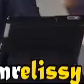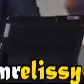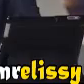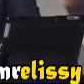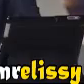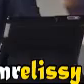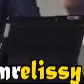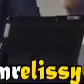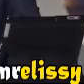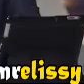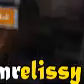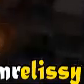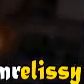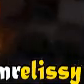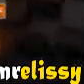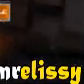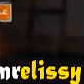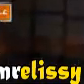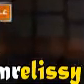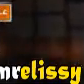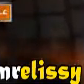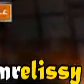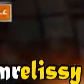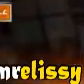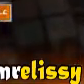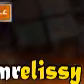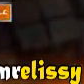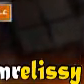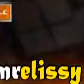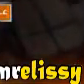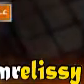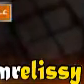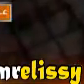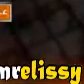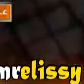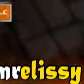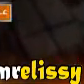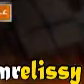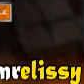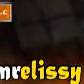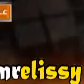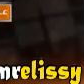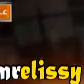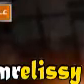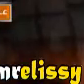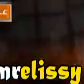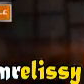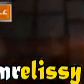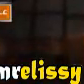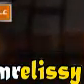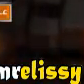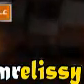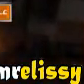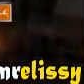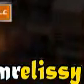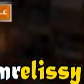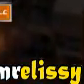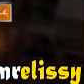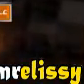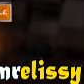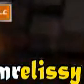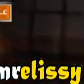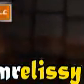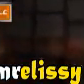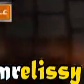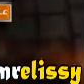المحور. عطيه خميس نموذج جميل ورائع وطيب للانسان المصري